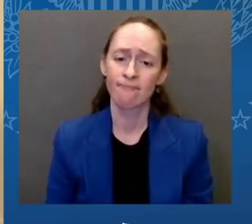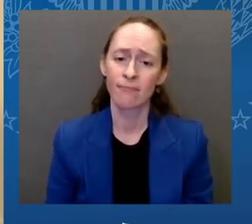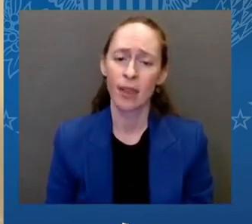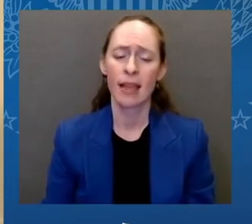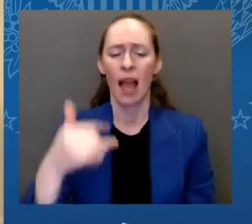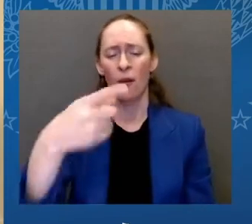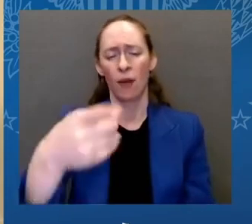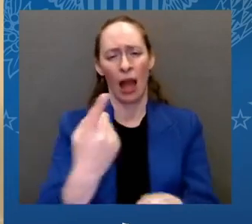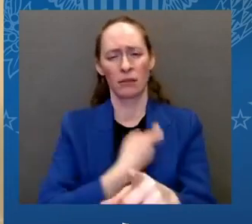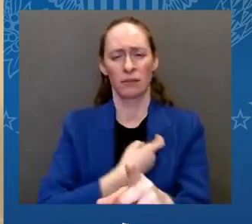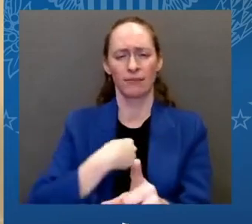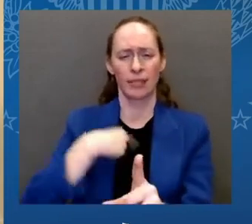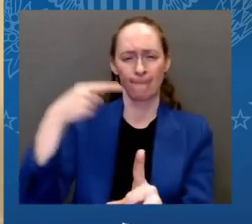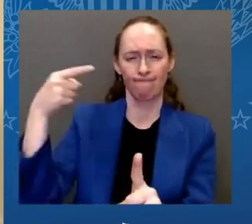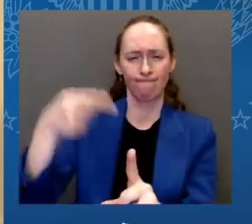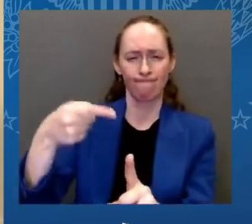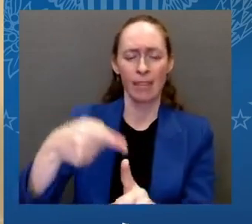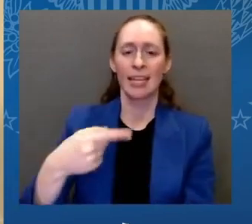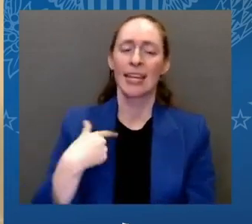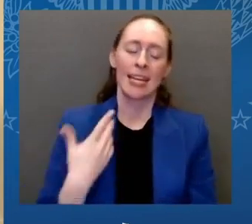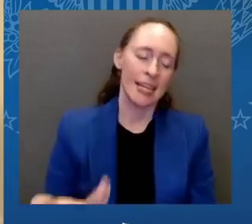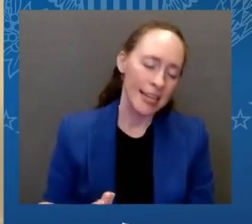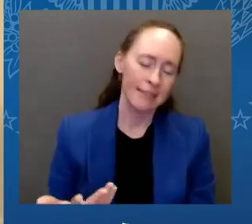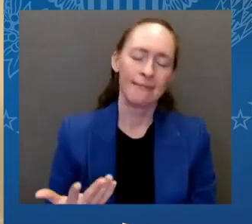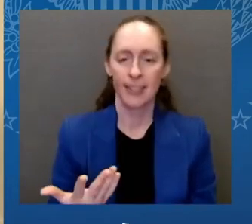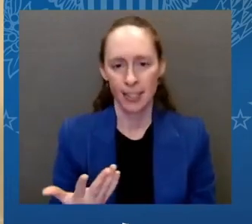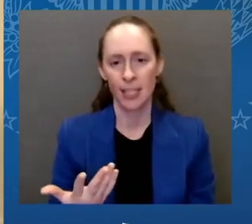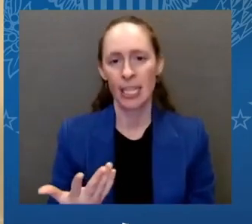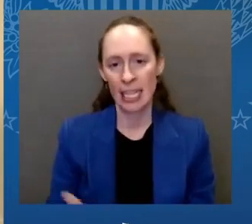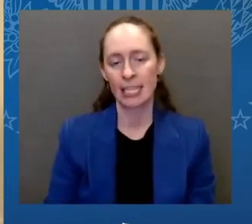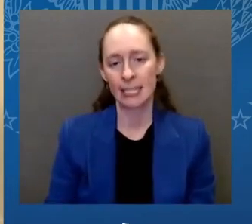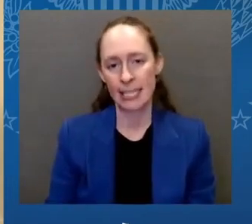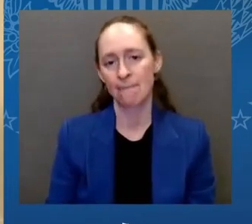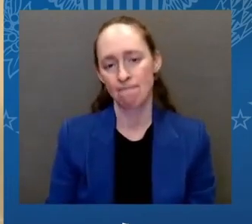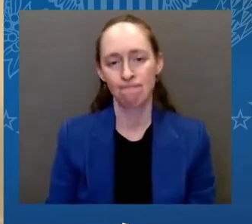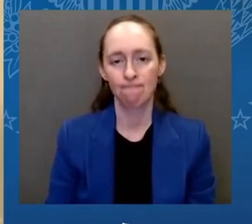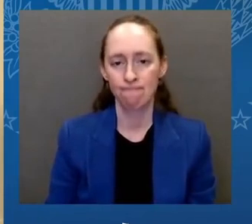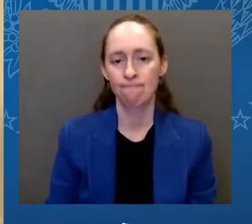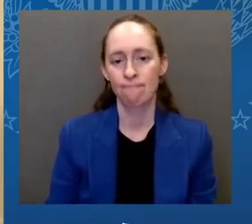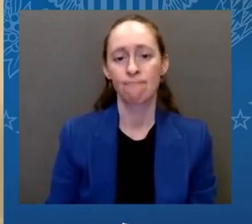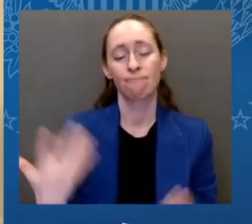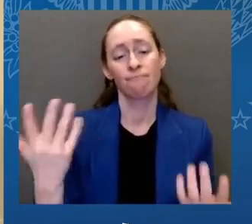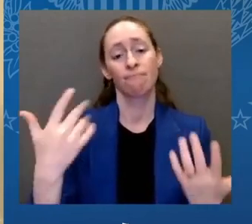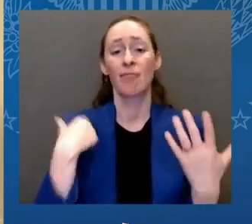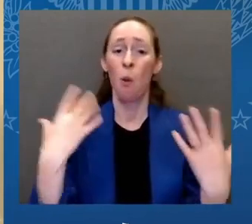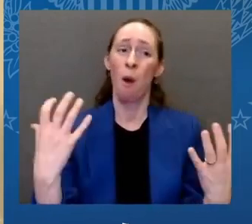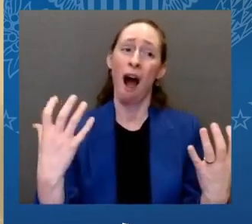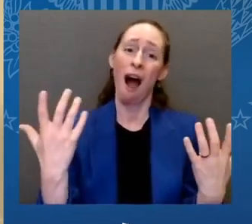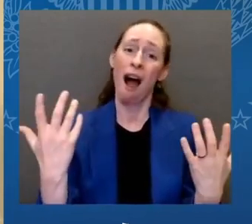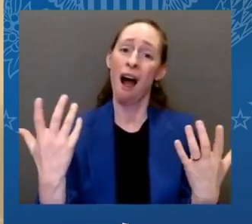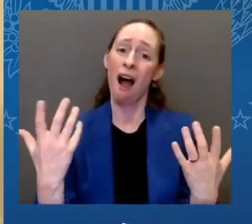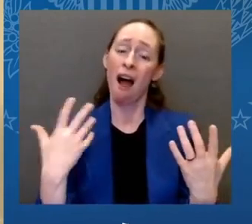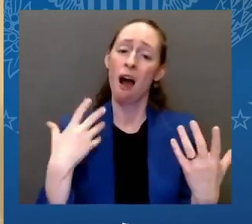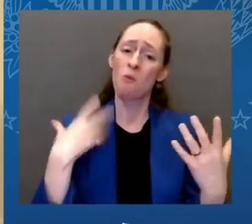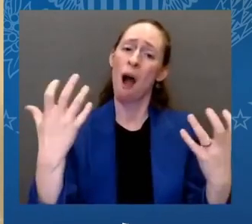розумієте, справедливий мир? Справедливий мир. Я не знаю, що таке справедливий мир. Дуже філософське запитання. А